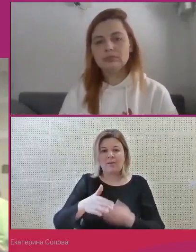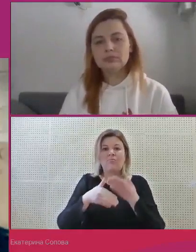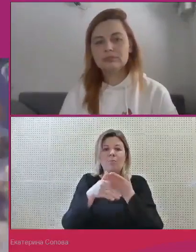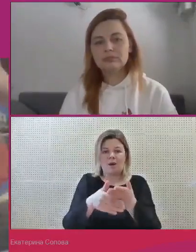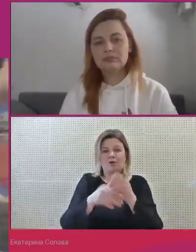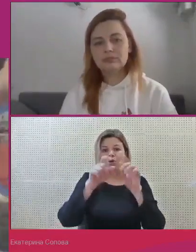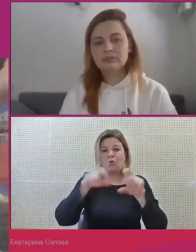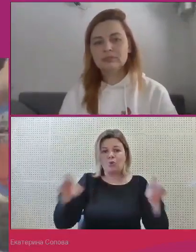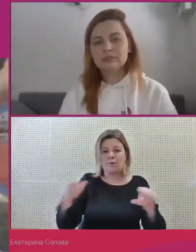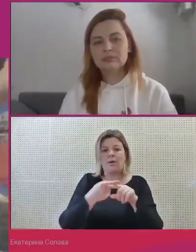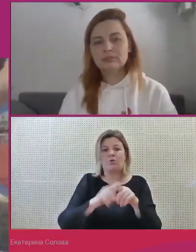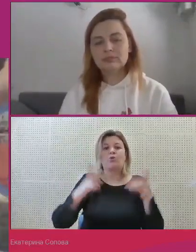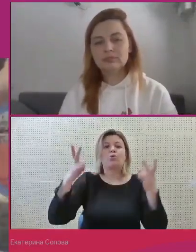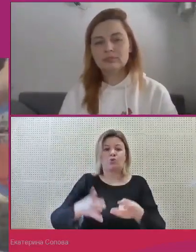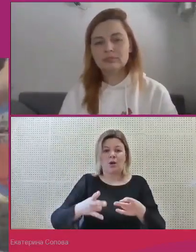нуждаются. Мне нравится сама